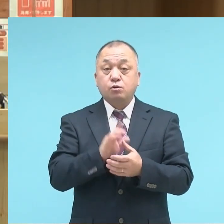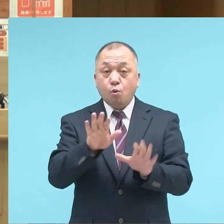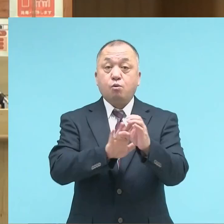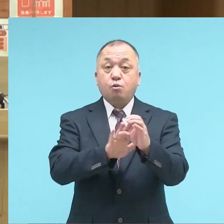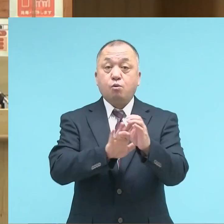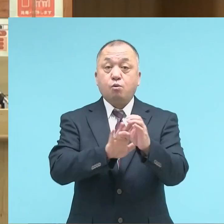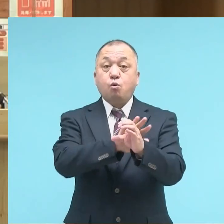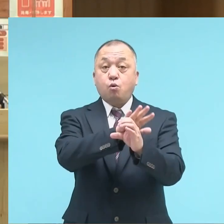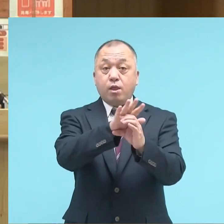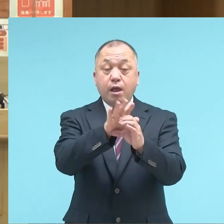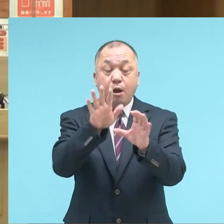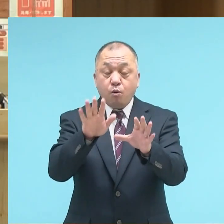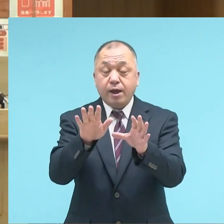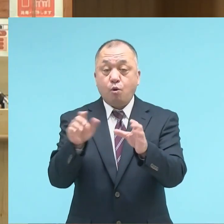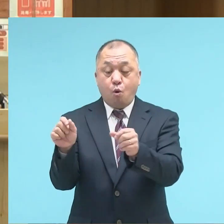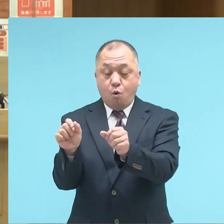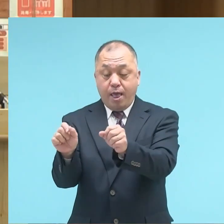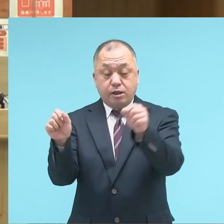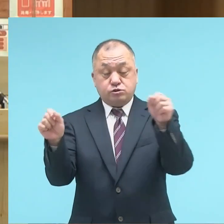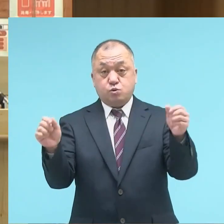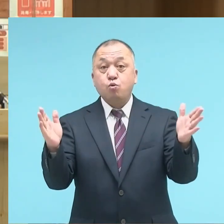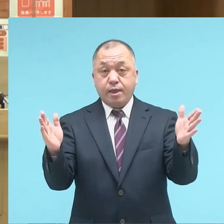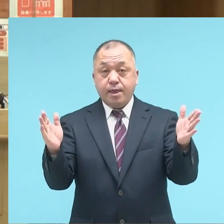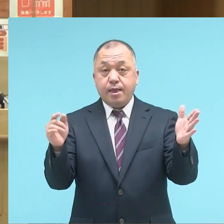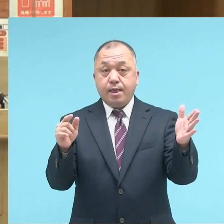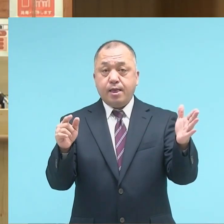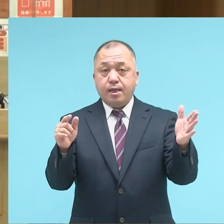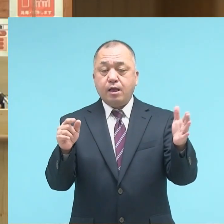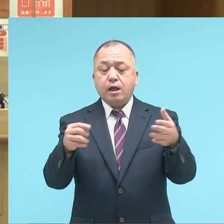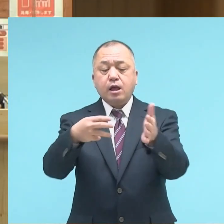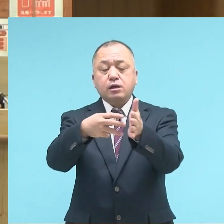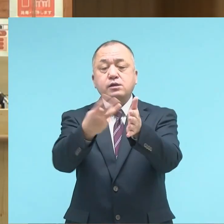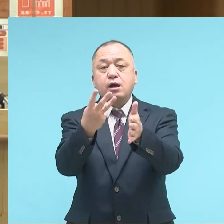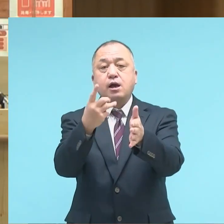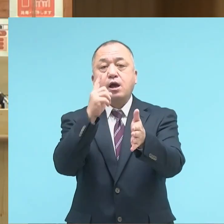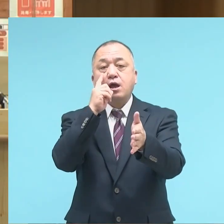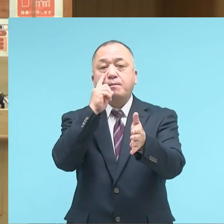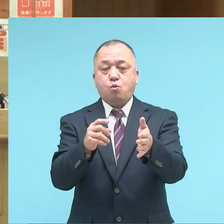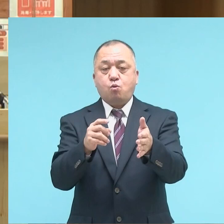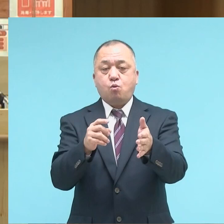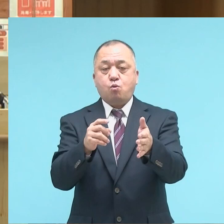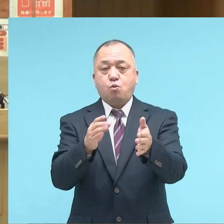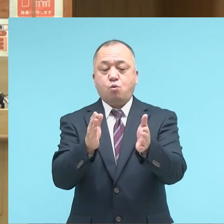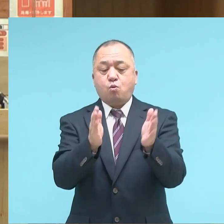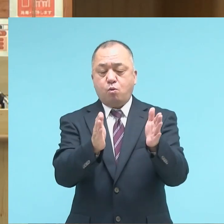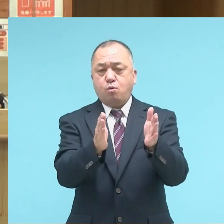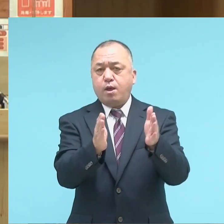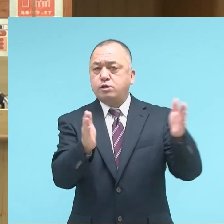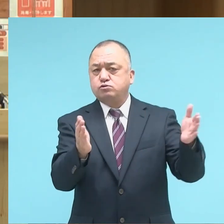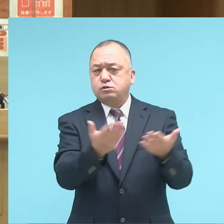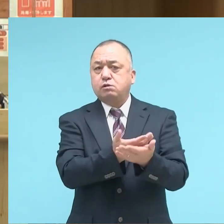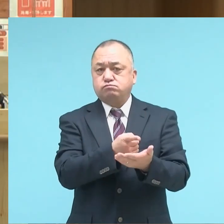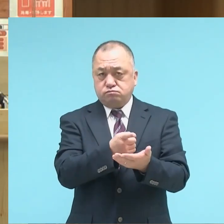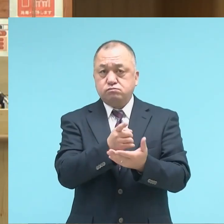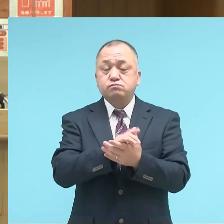今度の延長で、ホテル3回目の延長になると思うんですけれ